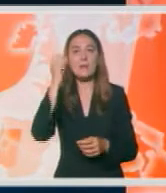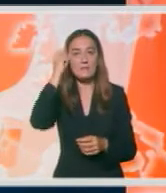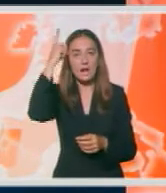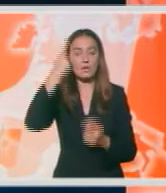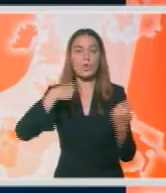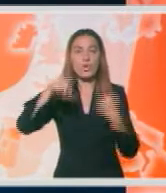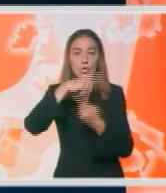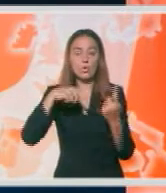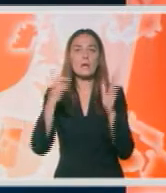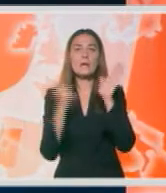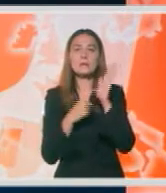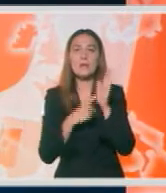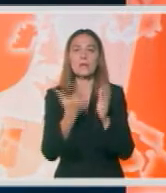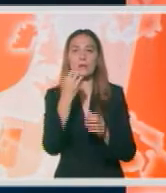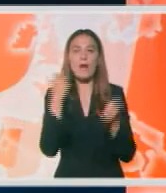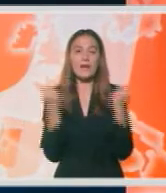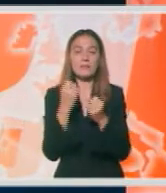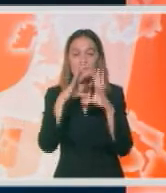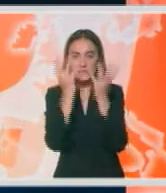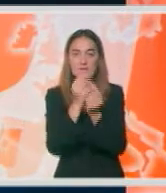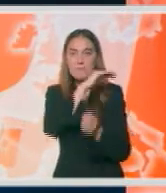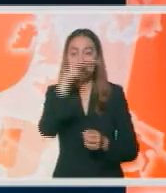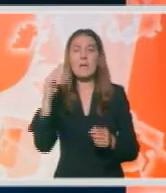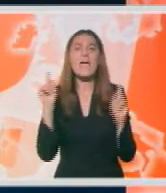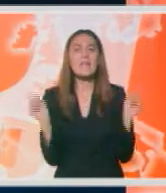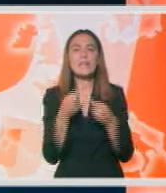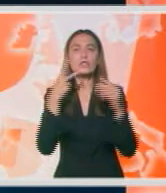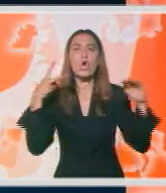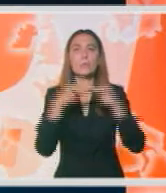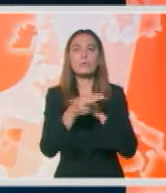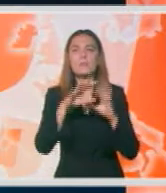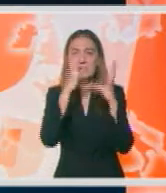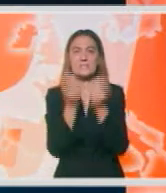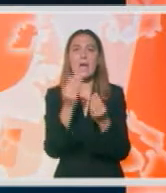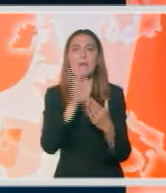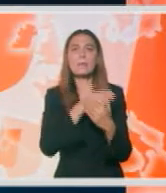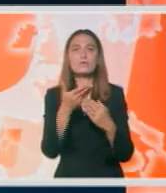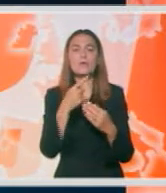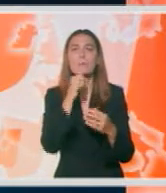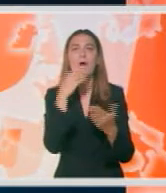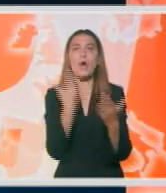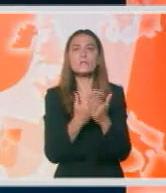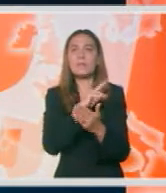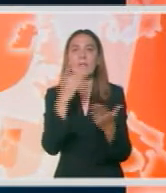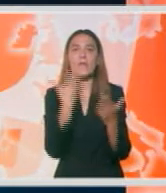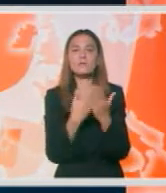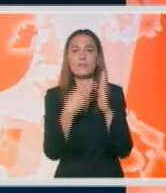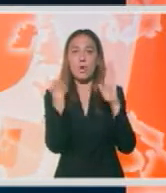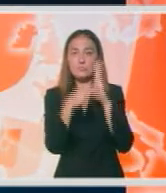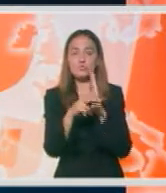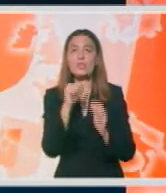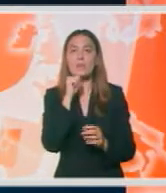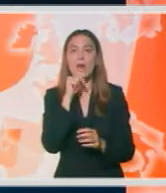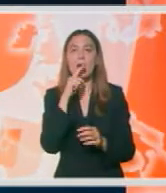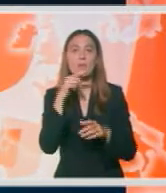intelektualni krug su zatražili od aktera na svim nivoima da hitno obustave sva međusobna osnovana i neosnovana optuživanja i